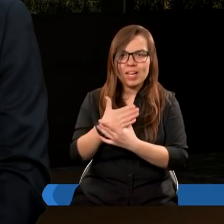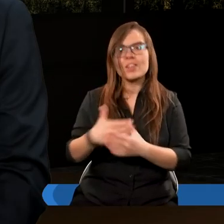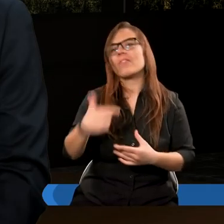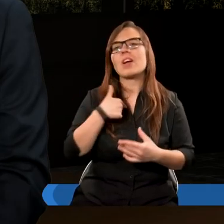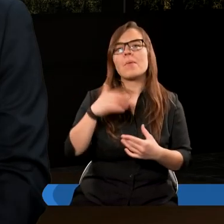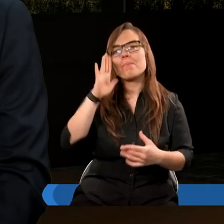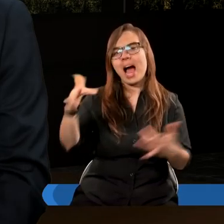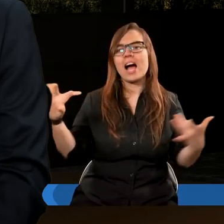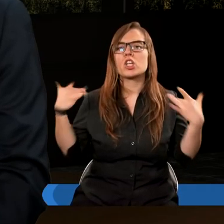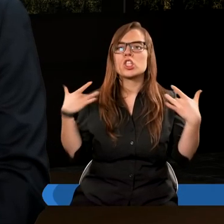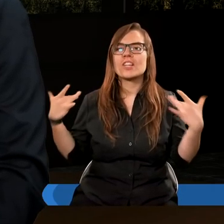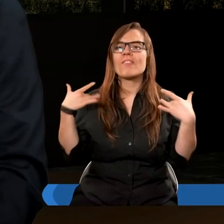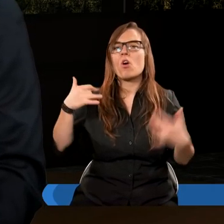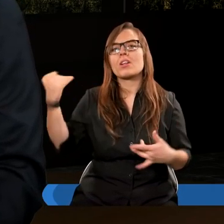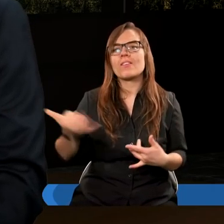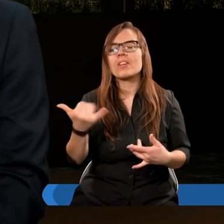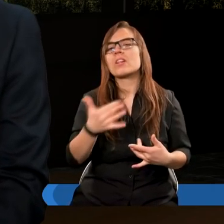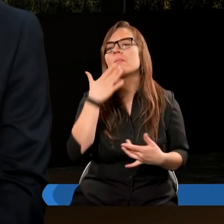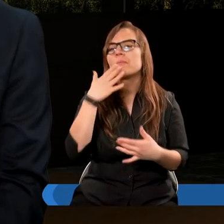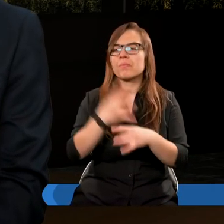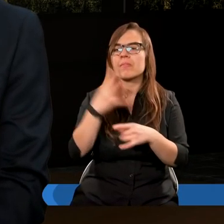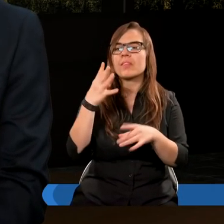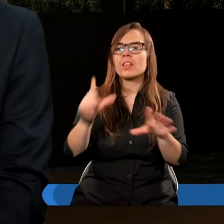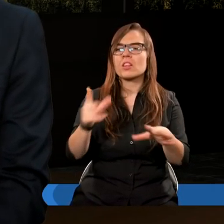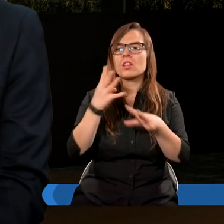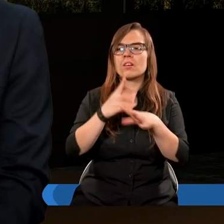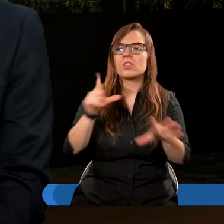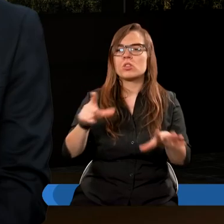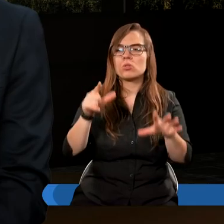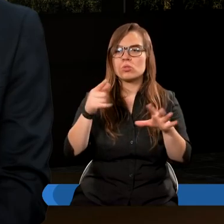ma żywot wieczny. To były wiersze 40 i 47.